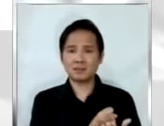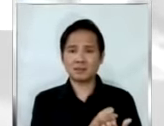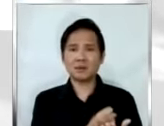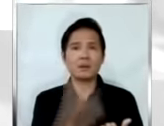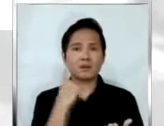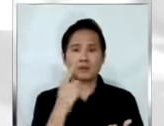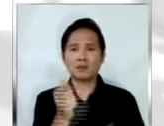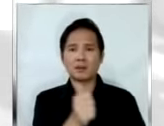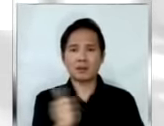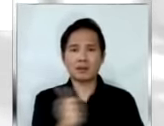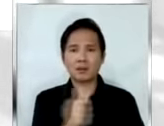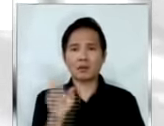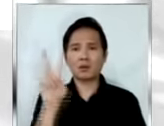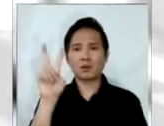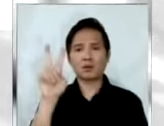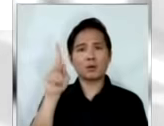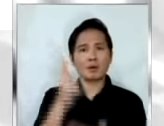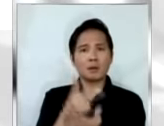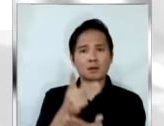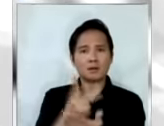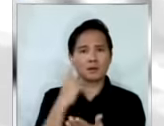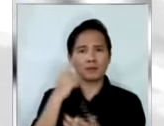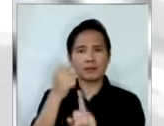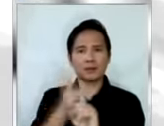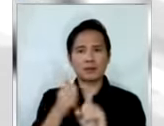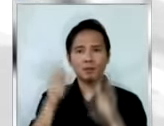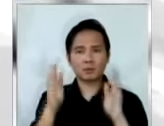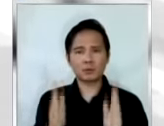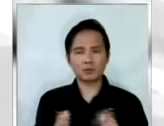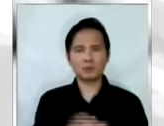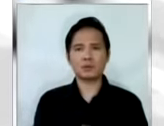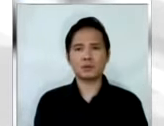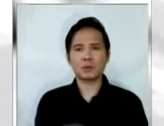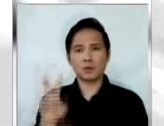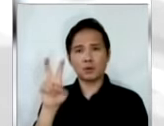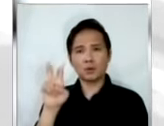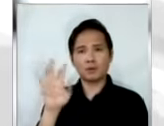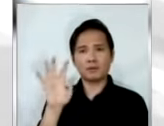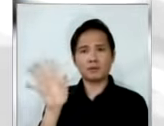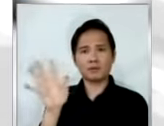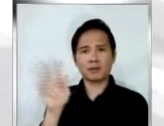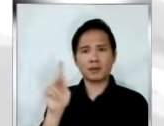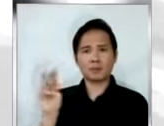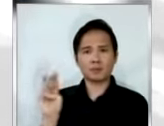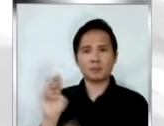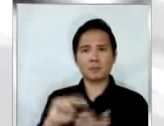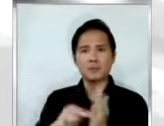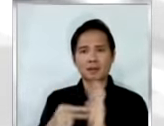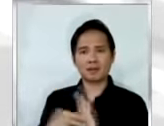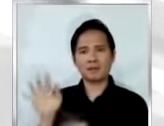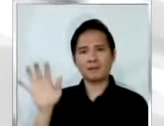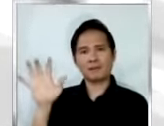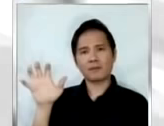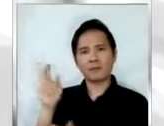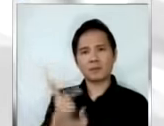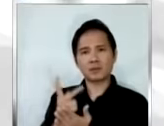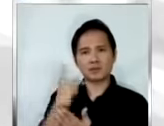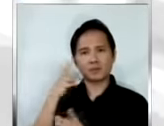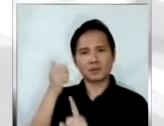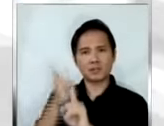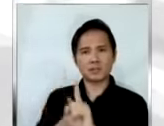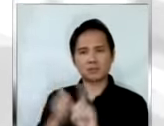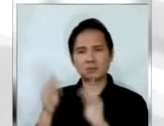2 piso kada kilometro bawat pasahero. Sa 250 kilometro, 500 pesos ang pamasahe bawat isang pasahero. Kaya kung